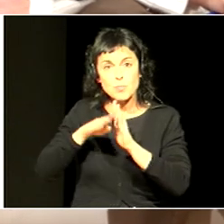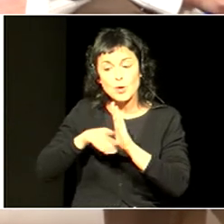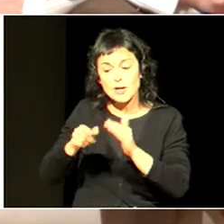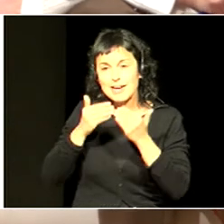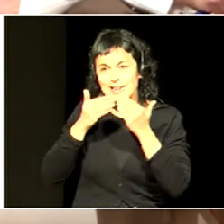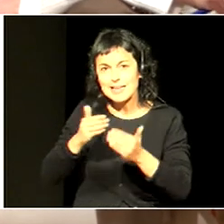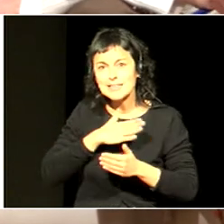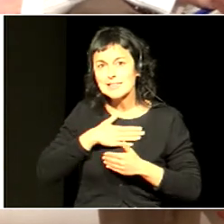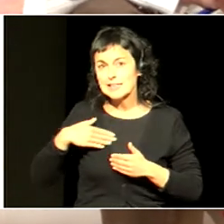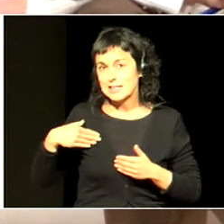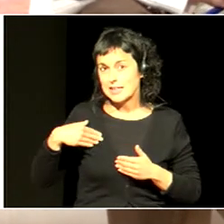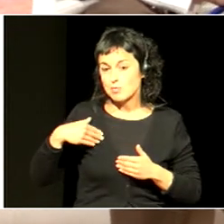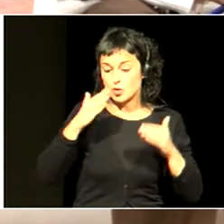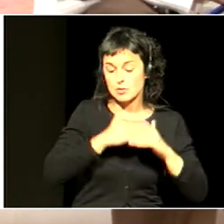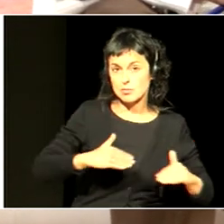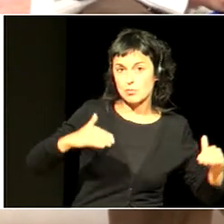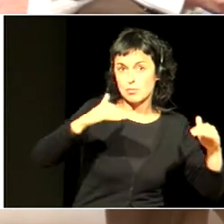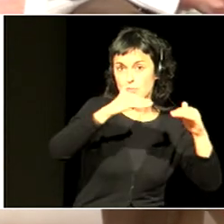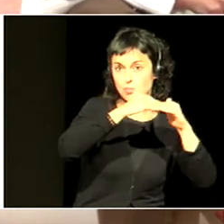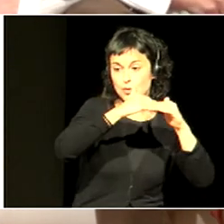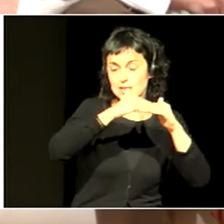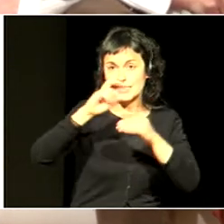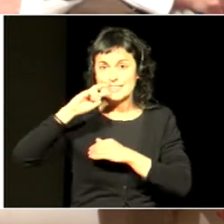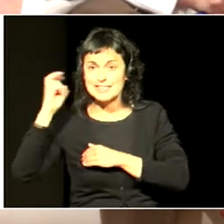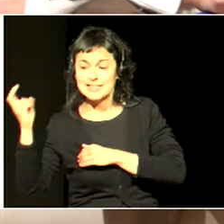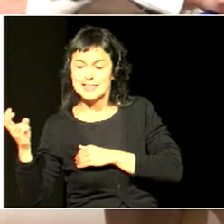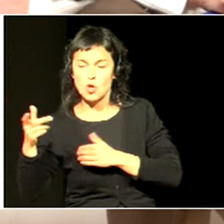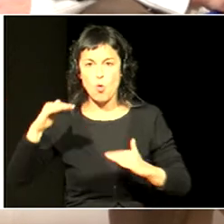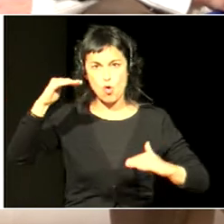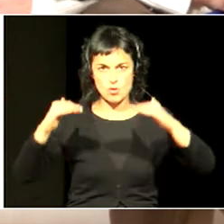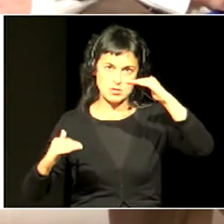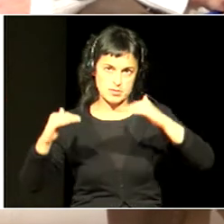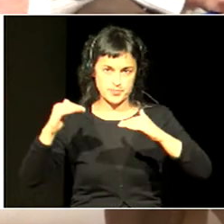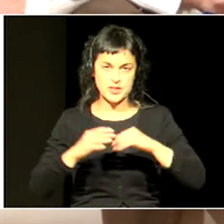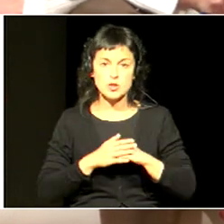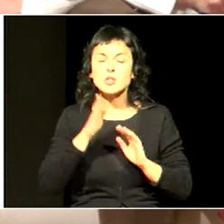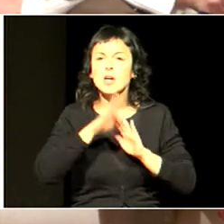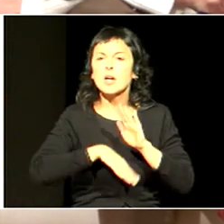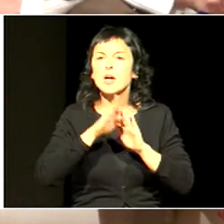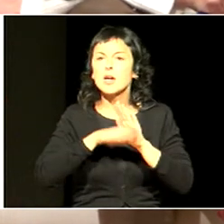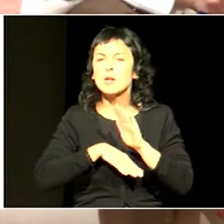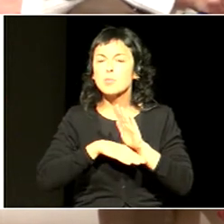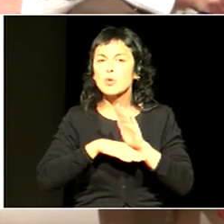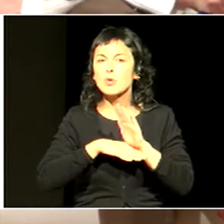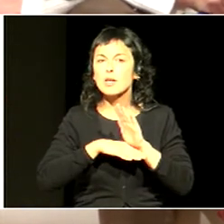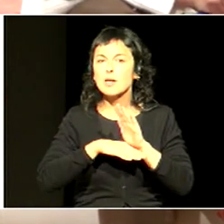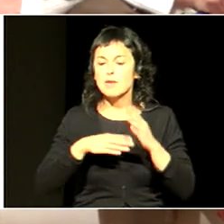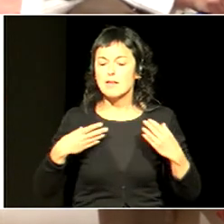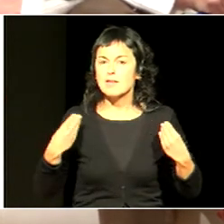eta anistasunaren arteko oreka hori, ez? Orduan gutzako elkarrekin programak osotasunean ikusi nahi